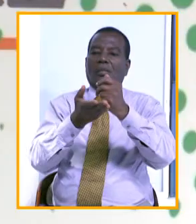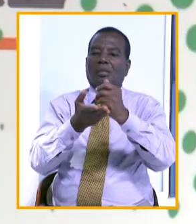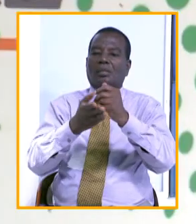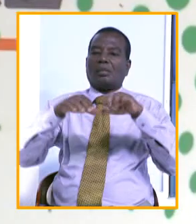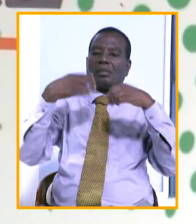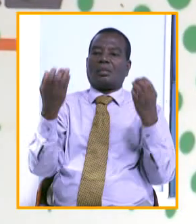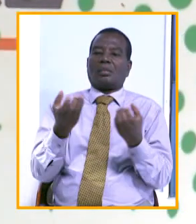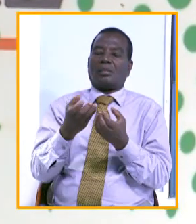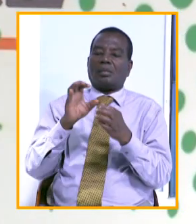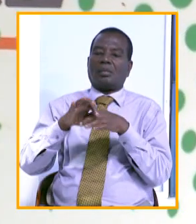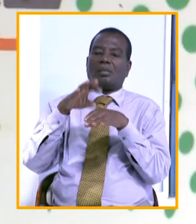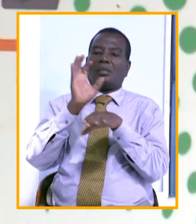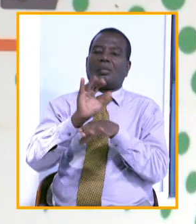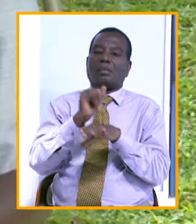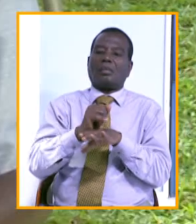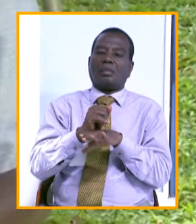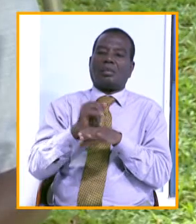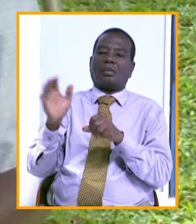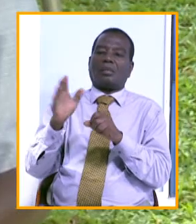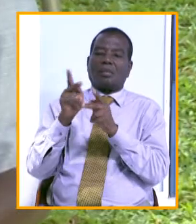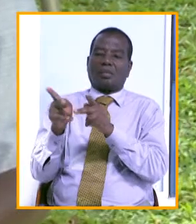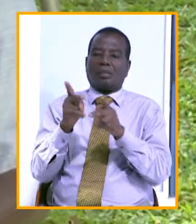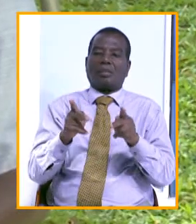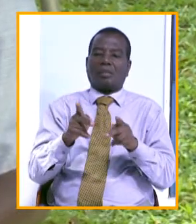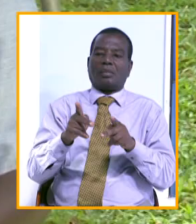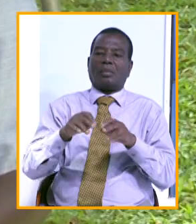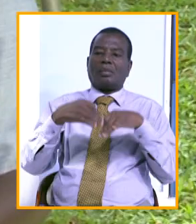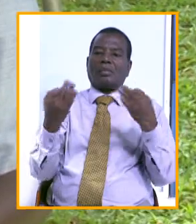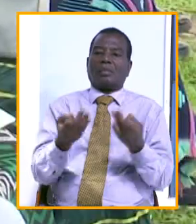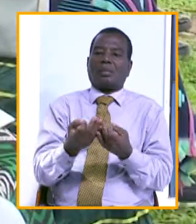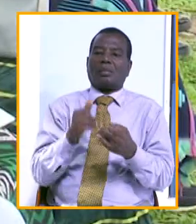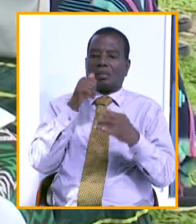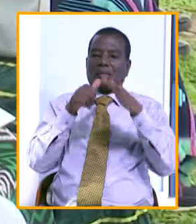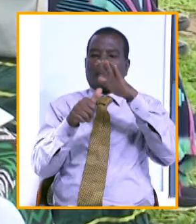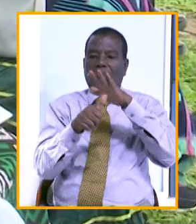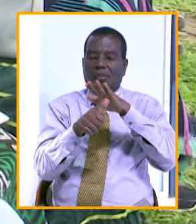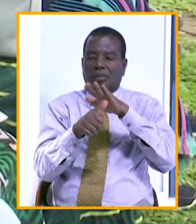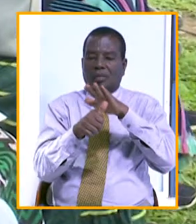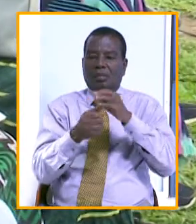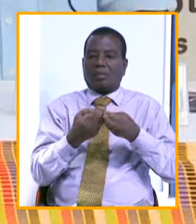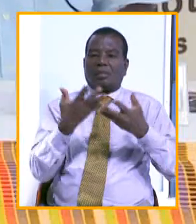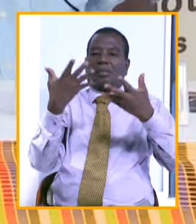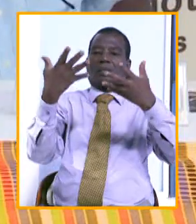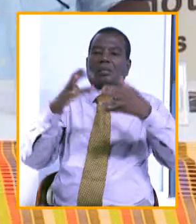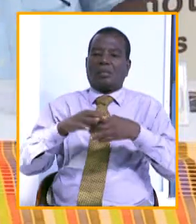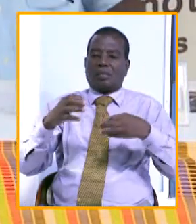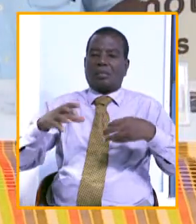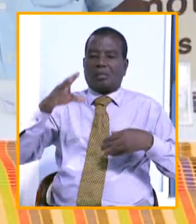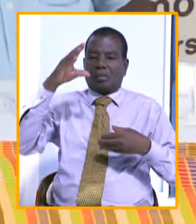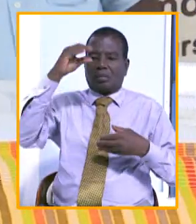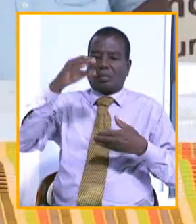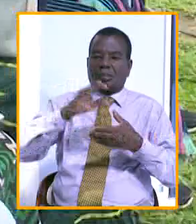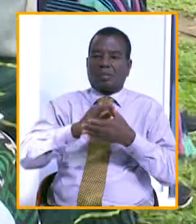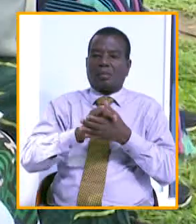comité Aoulaba Côte d'Ivoire. Planning familial, secret de l'épanouissement de nos époux, thème choisi pour